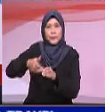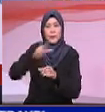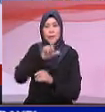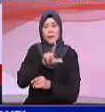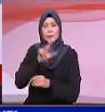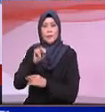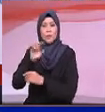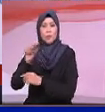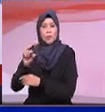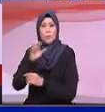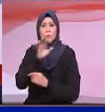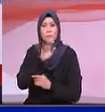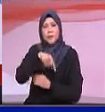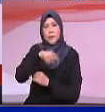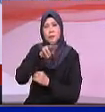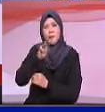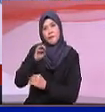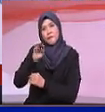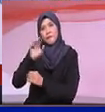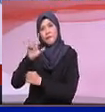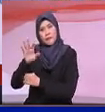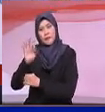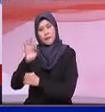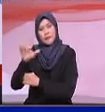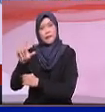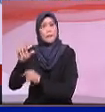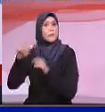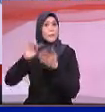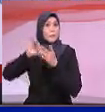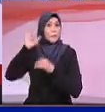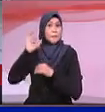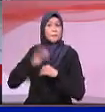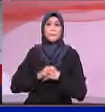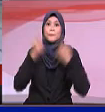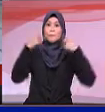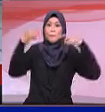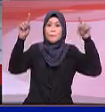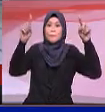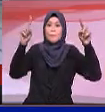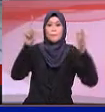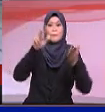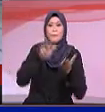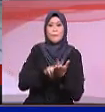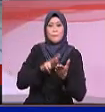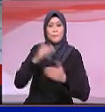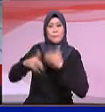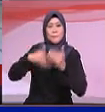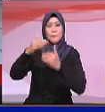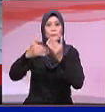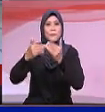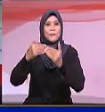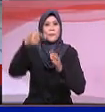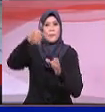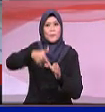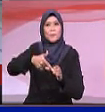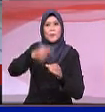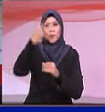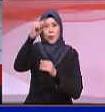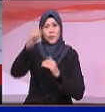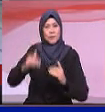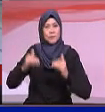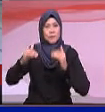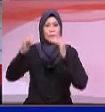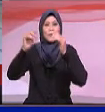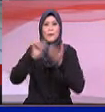2 PFLNG 2 semalam. Kejayaan tersebut mengesahkan daya maju Petronas dalam meneroka medan